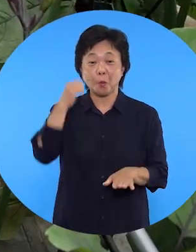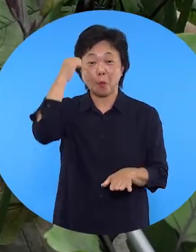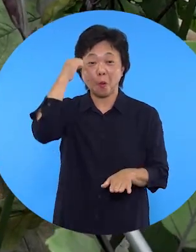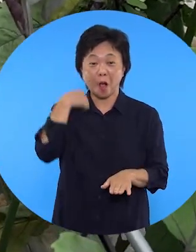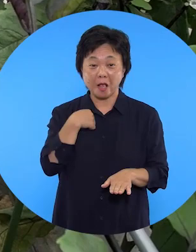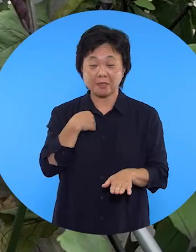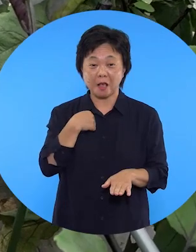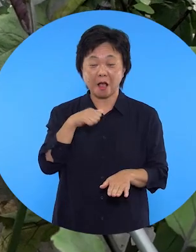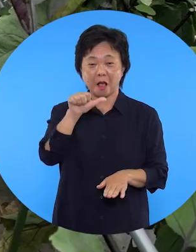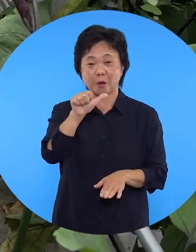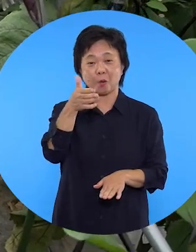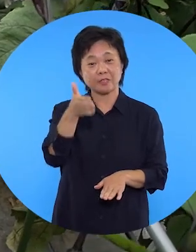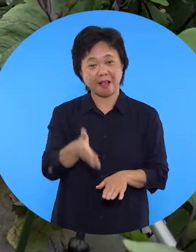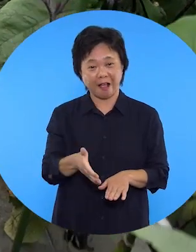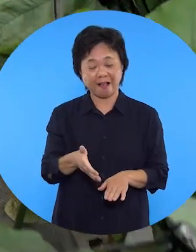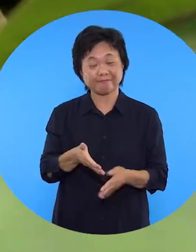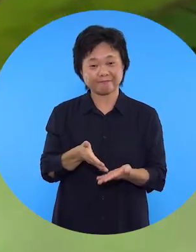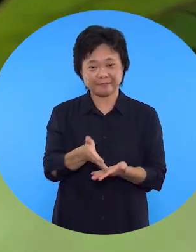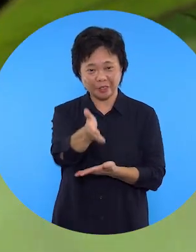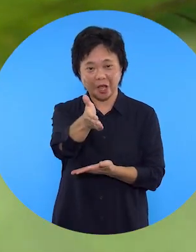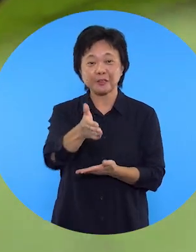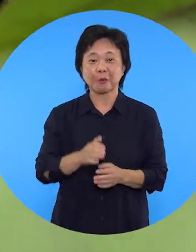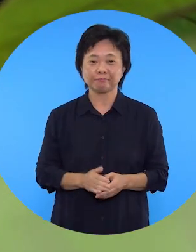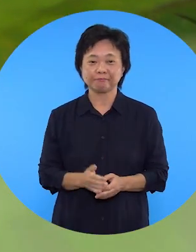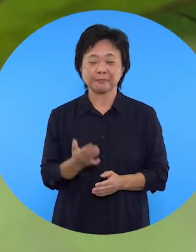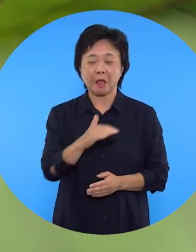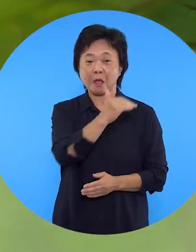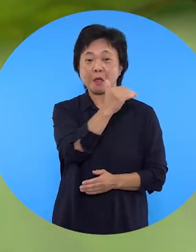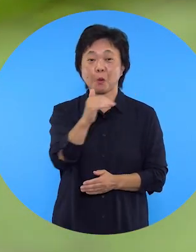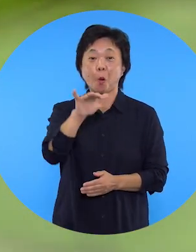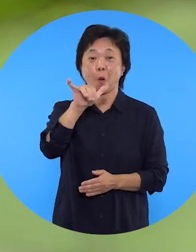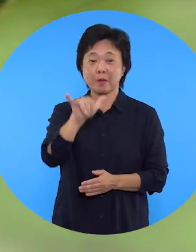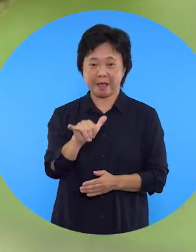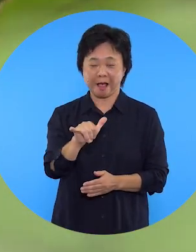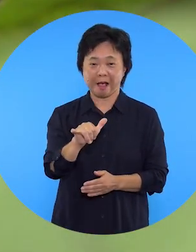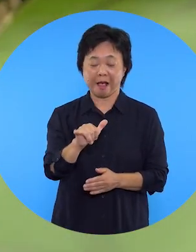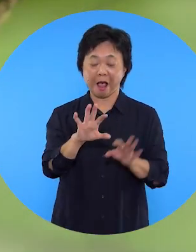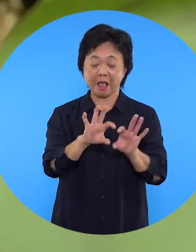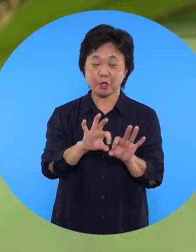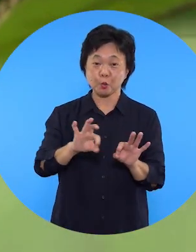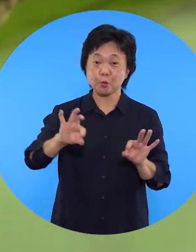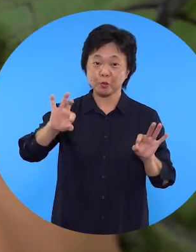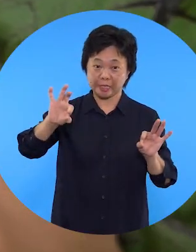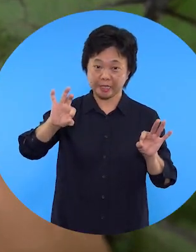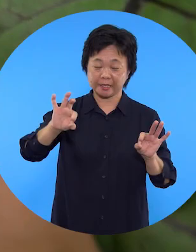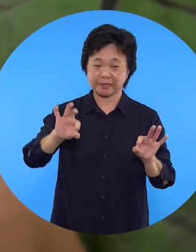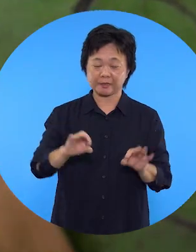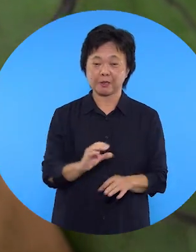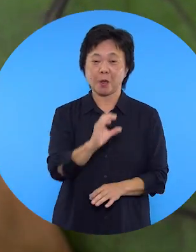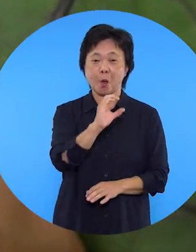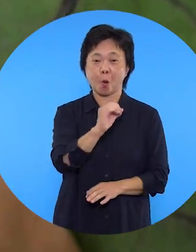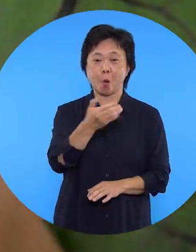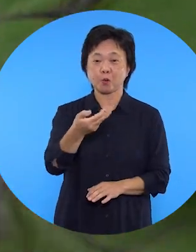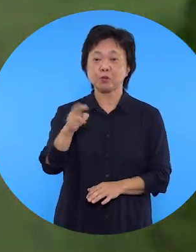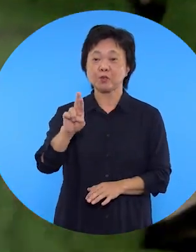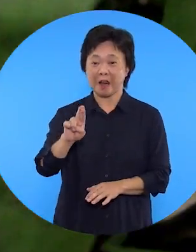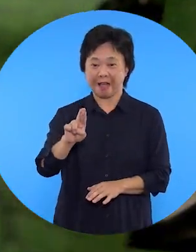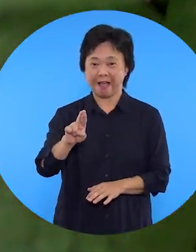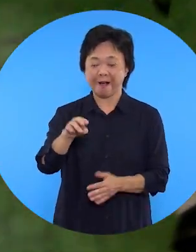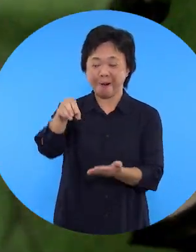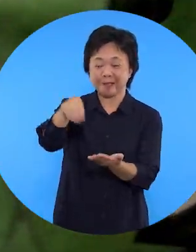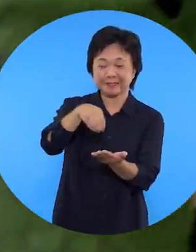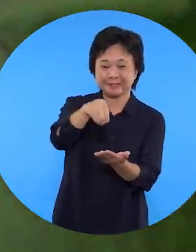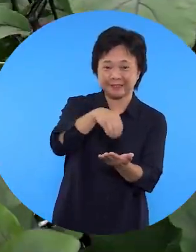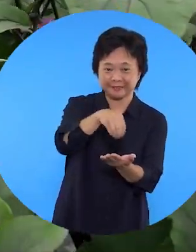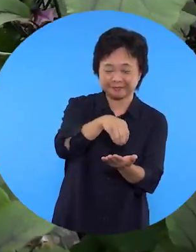今日は5時半過ぎですねと先ほどはゴーヤと後きゅうりとあとオクラ